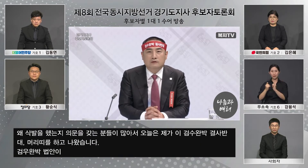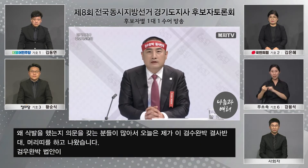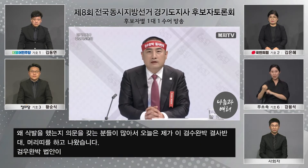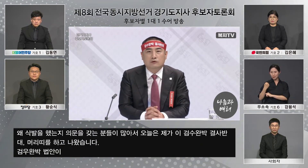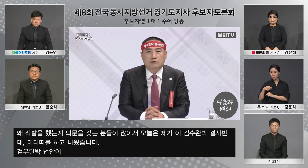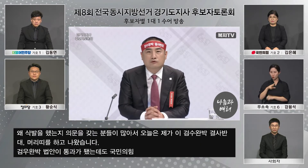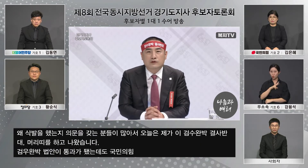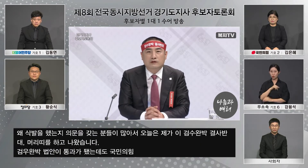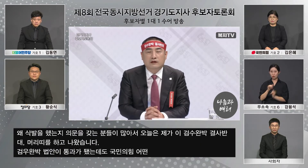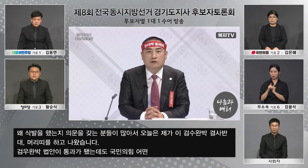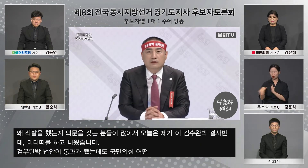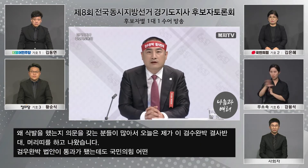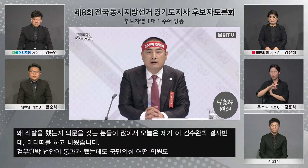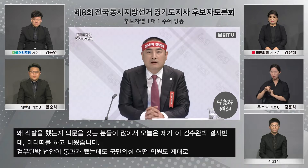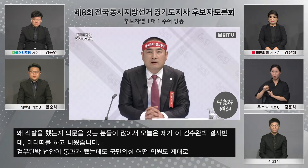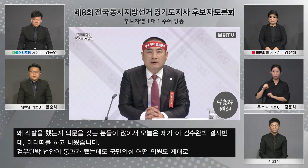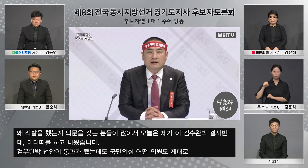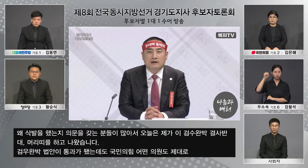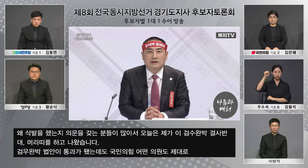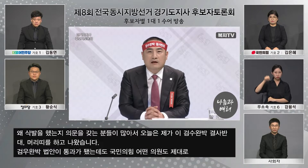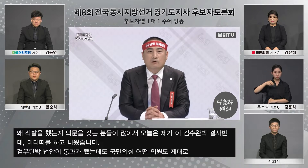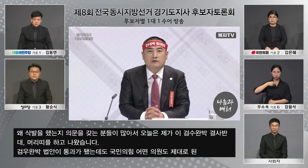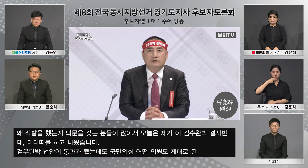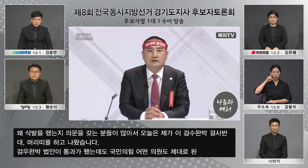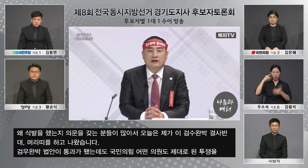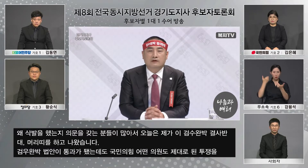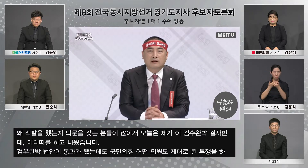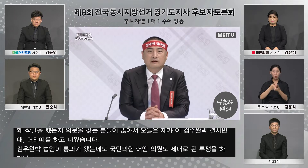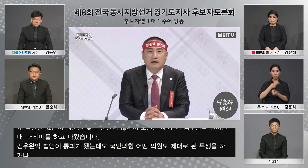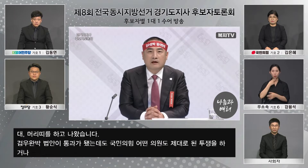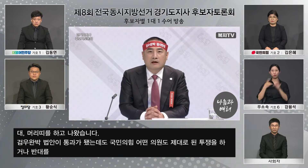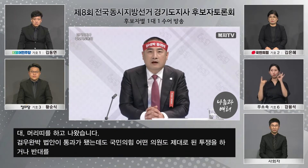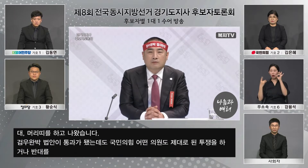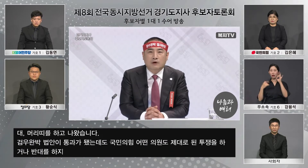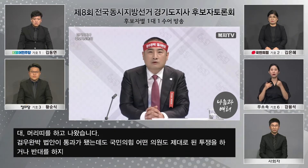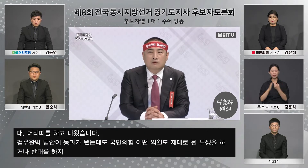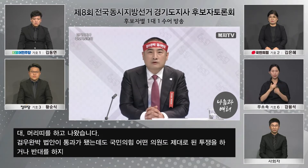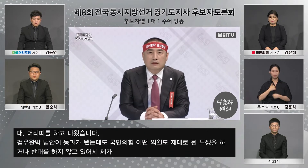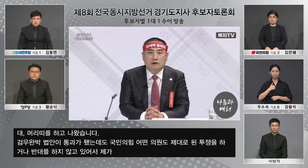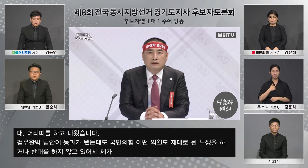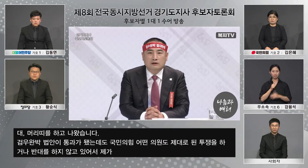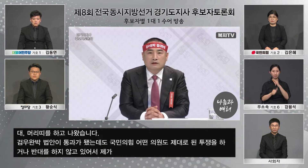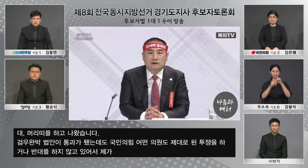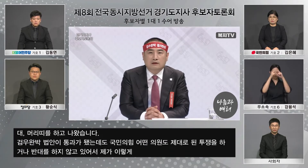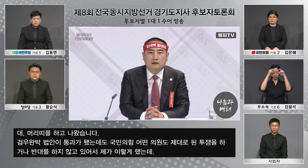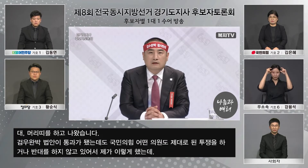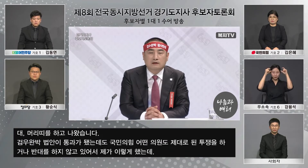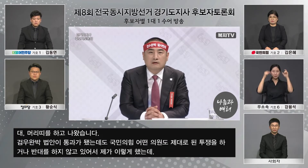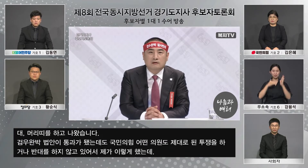뭐 제대로 된 투쟁을 하거나 반대를 하지 않고 있어서 제가 이렇게 했는데 앞으로 한동훈 장관이